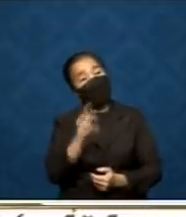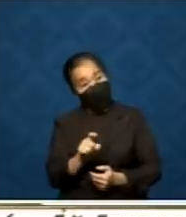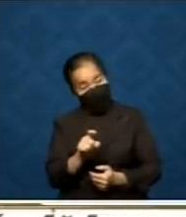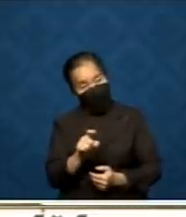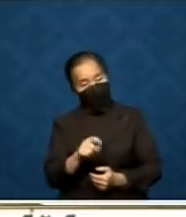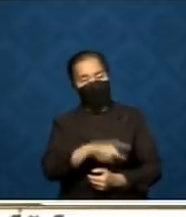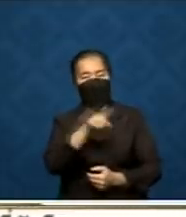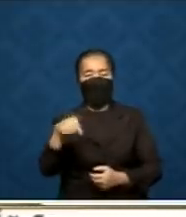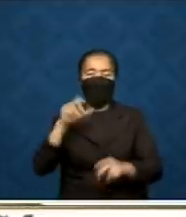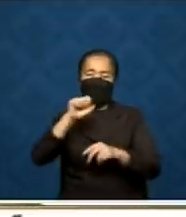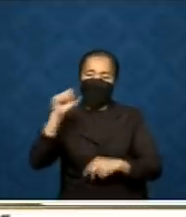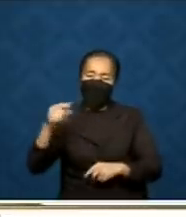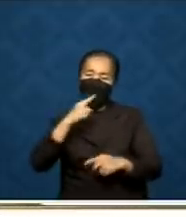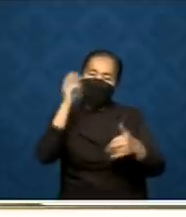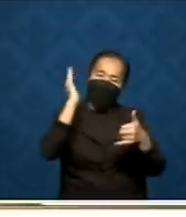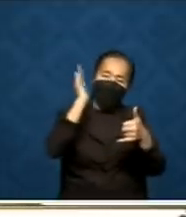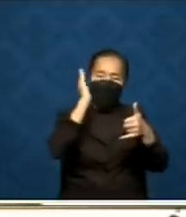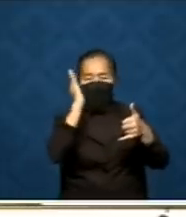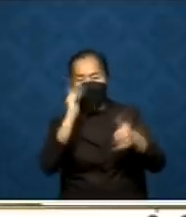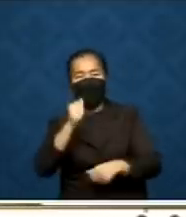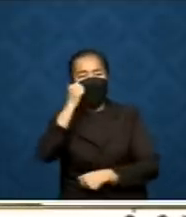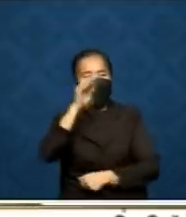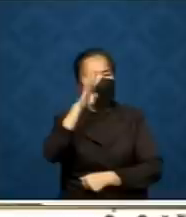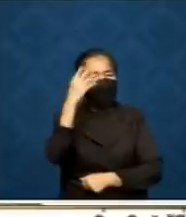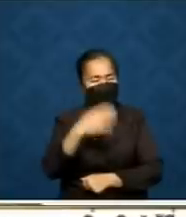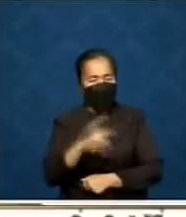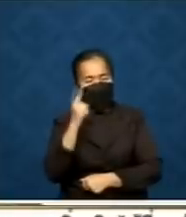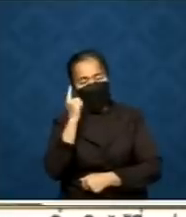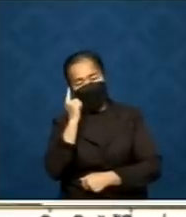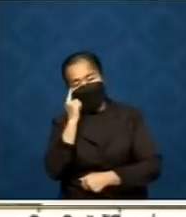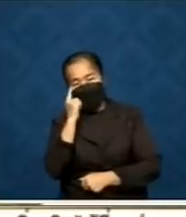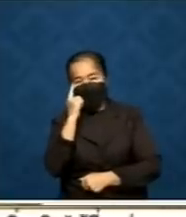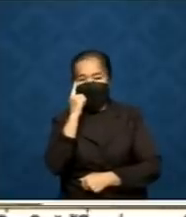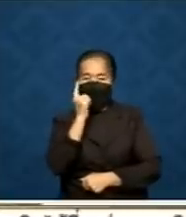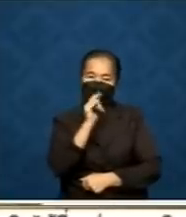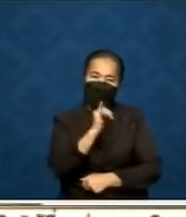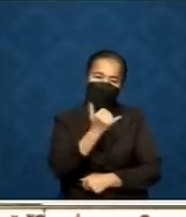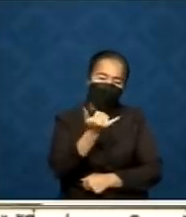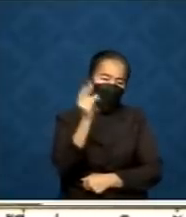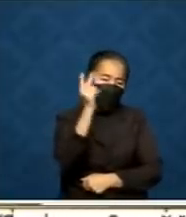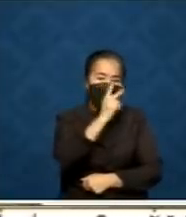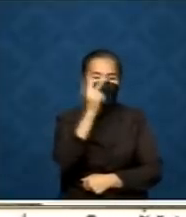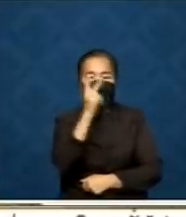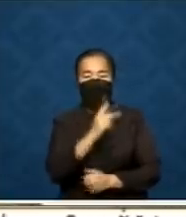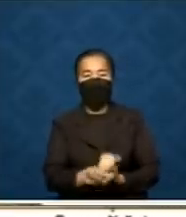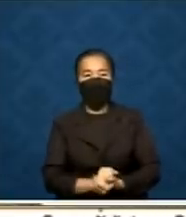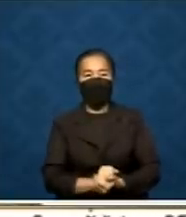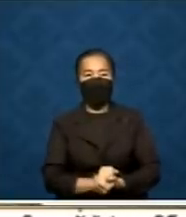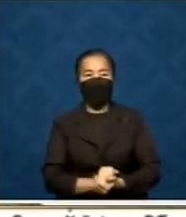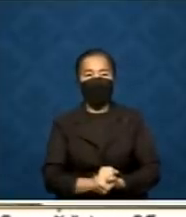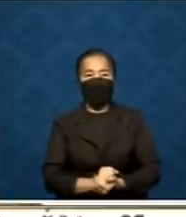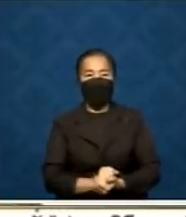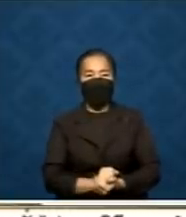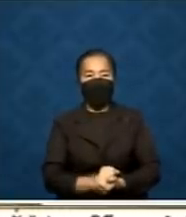พูดกันมา 4วันก็ฝากใจว่ามีความไม่ชอบมาพากลจะเอาแล้วก็โกงอยู่ตรงนี้นี่